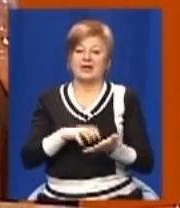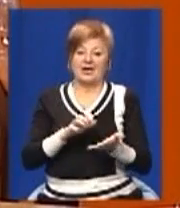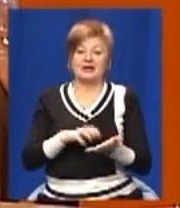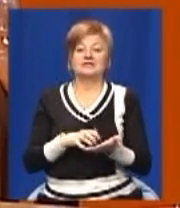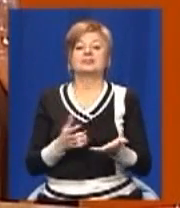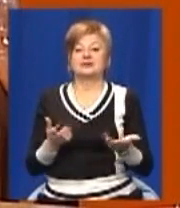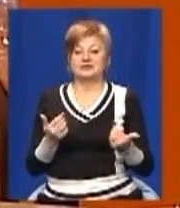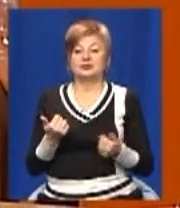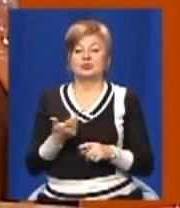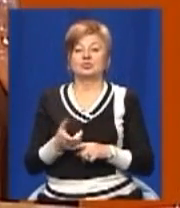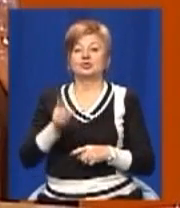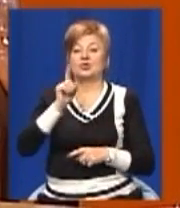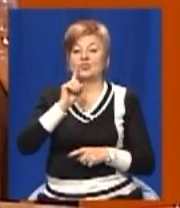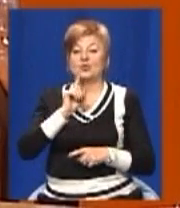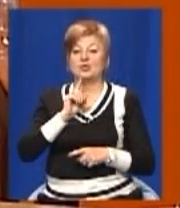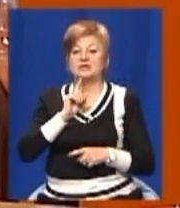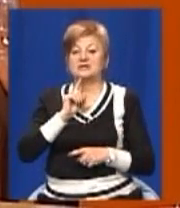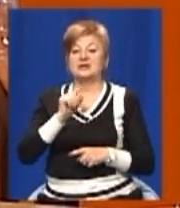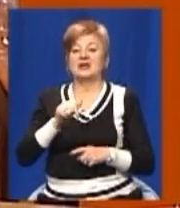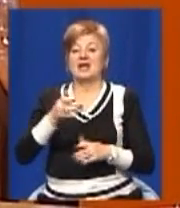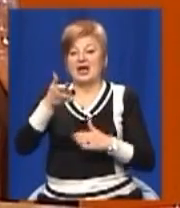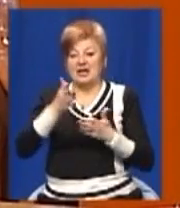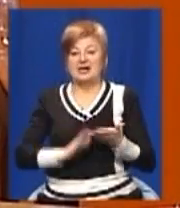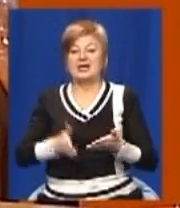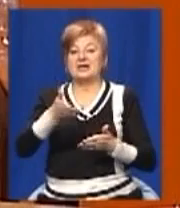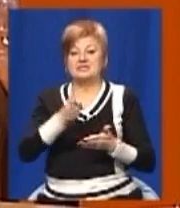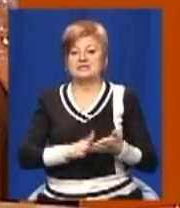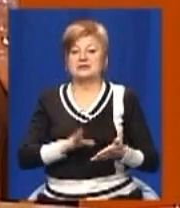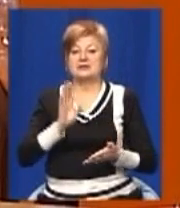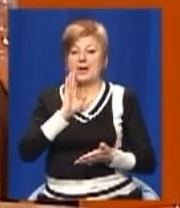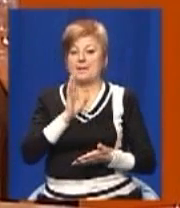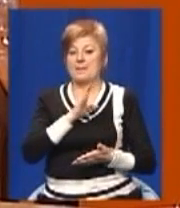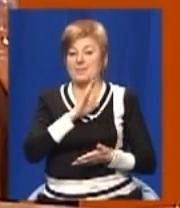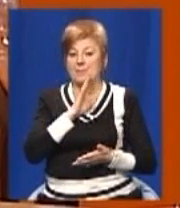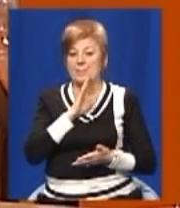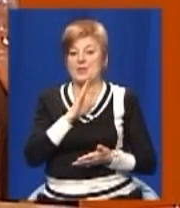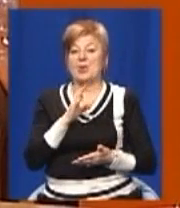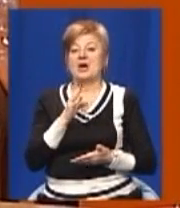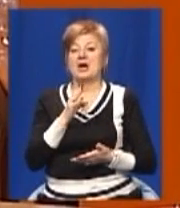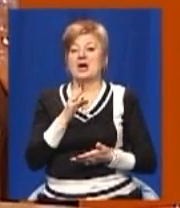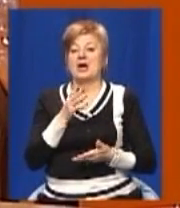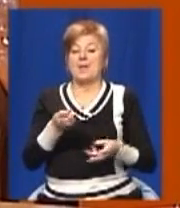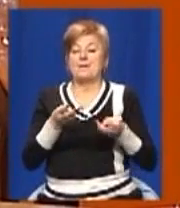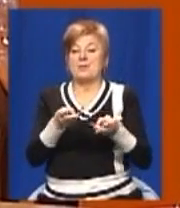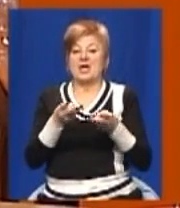Так, смачно. Ми з братом вирізали, мама його